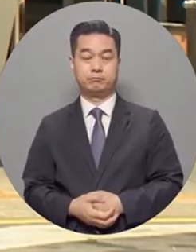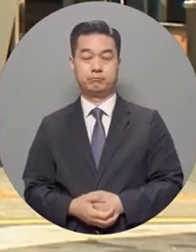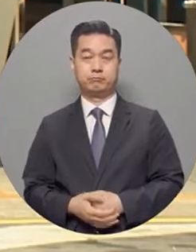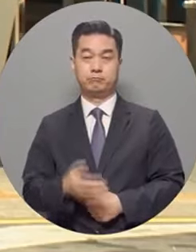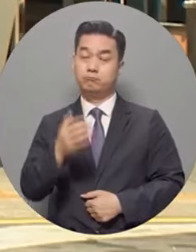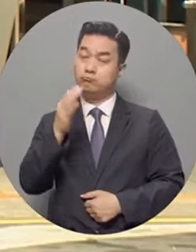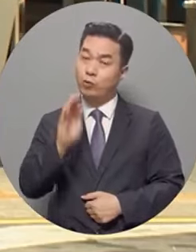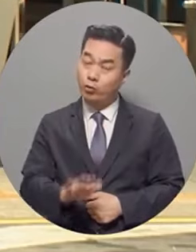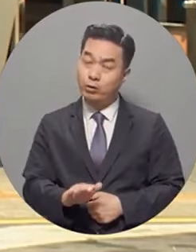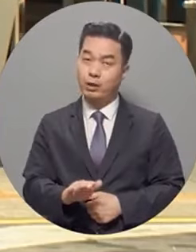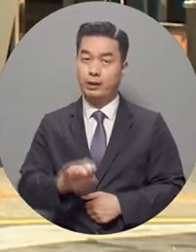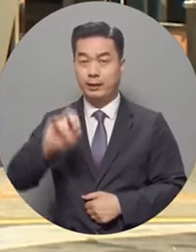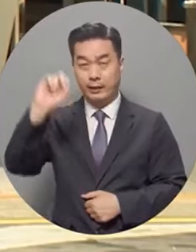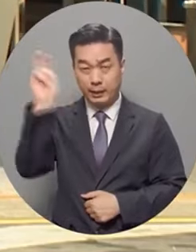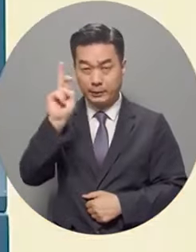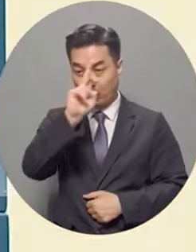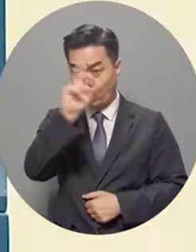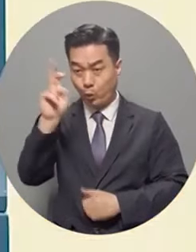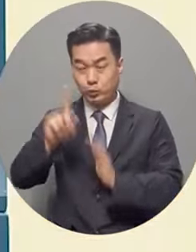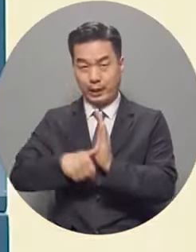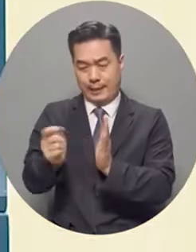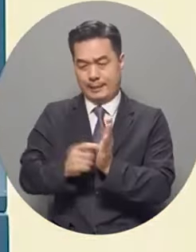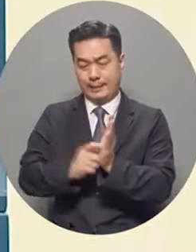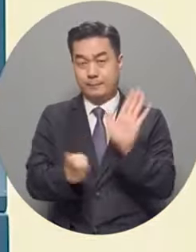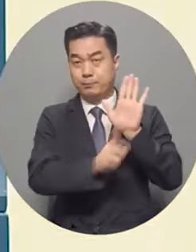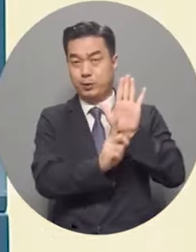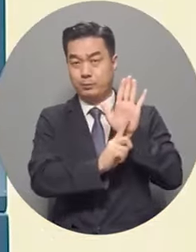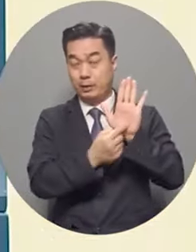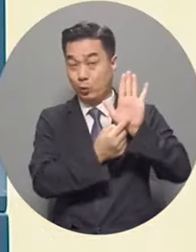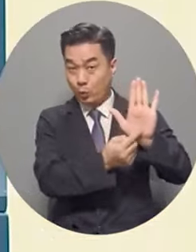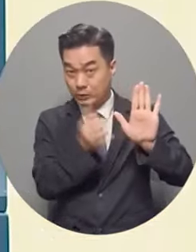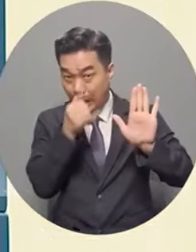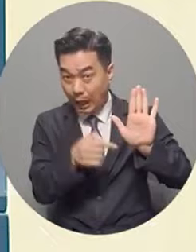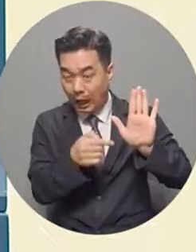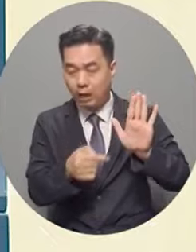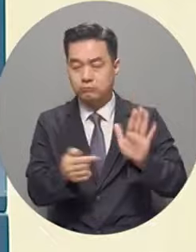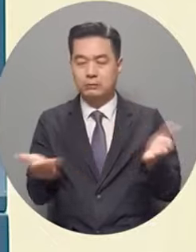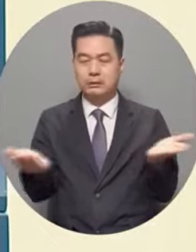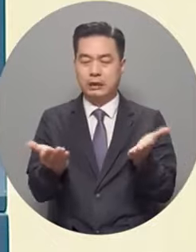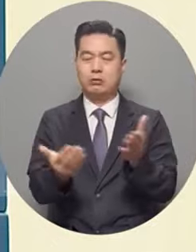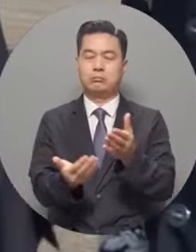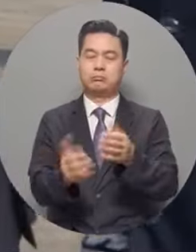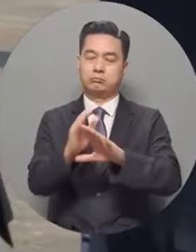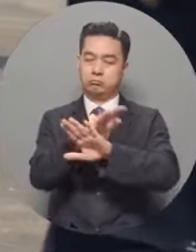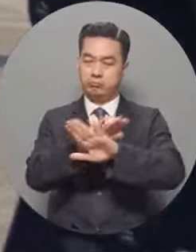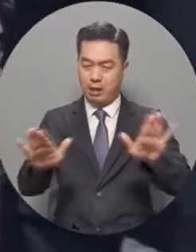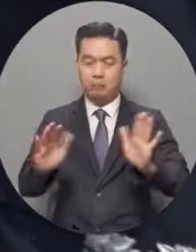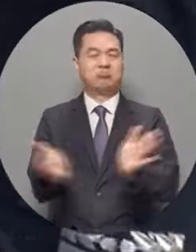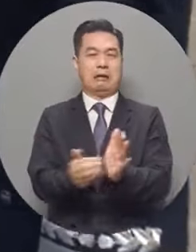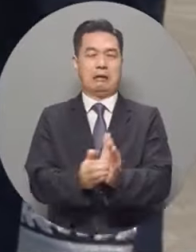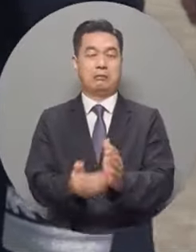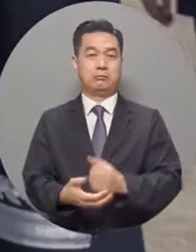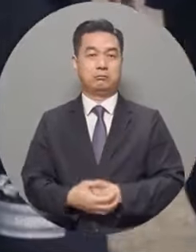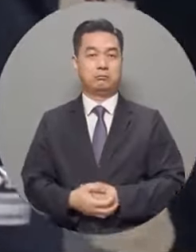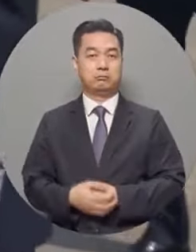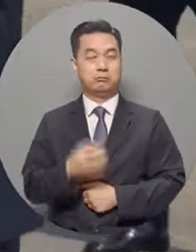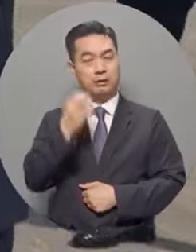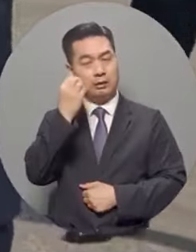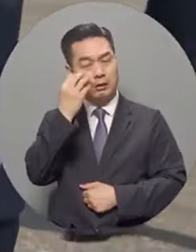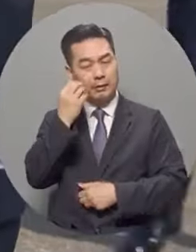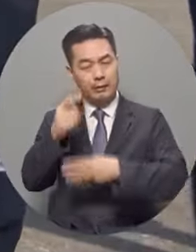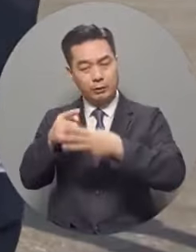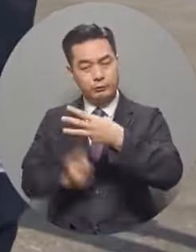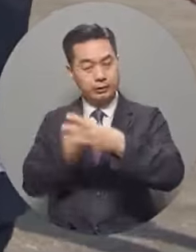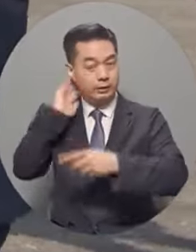그랬던 권익위가 돌연 오후 들어 긴급 브리핑을 공지하고 사건을 종결 처리한 겁니다. 공교롭게도 윤석열